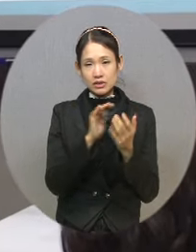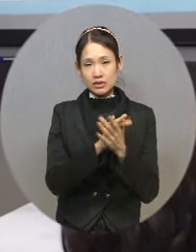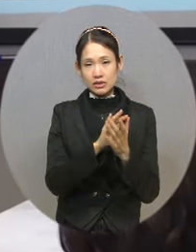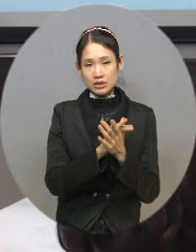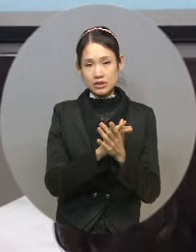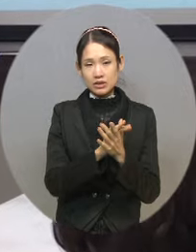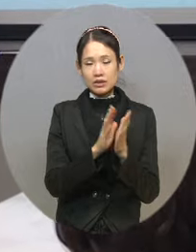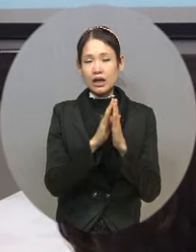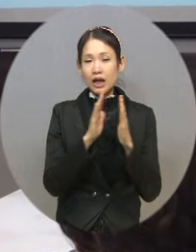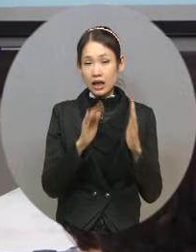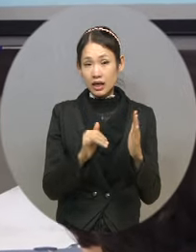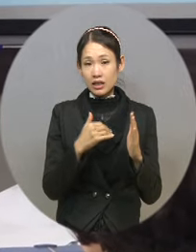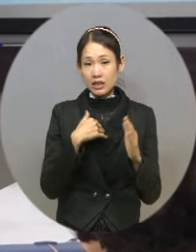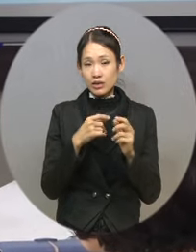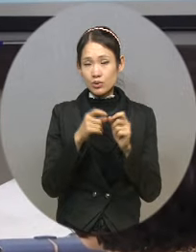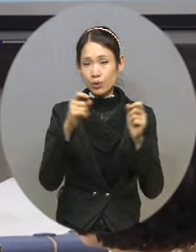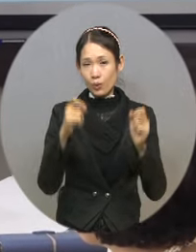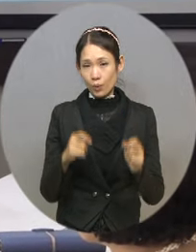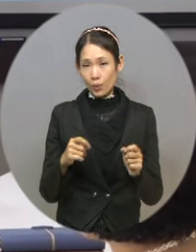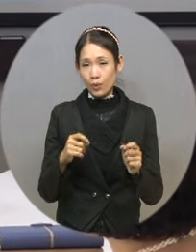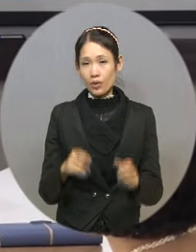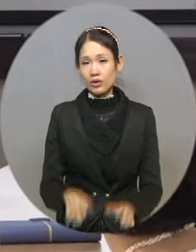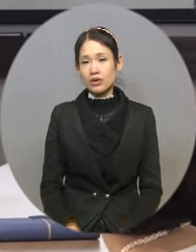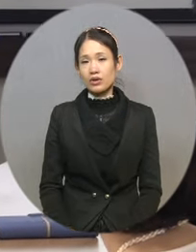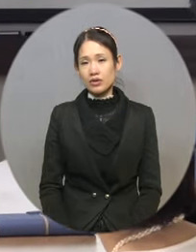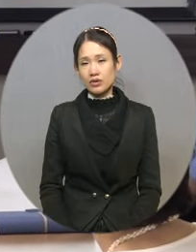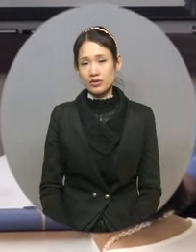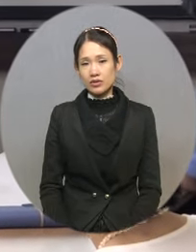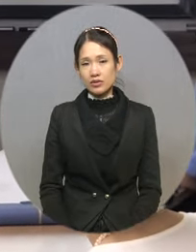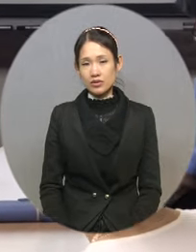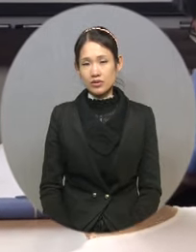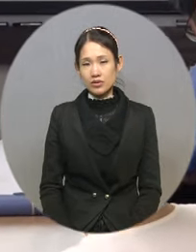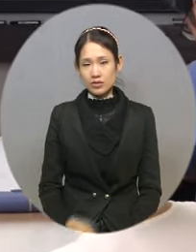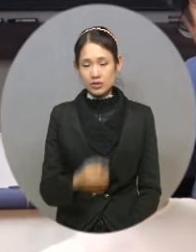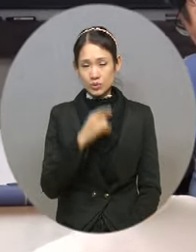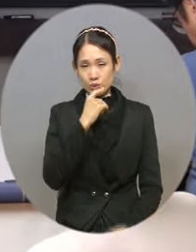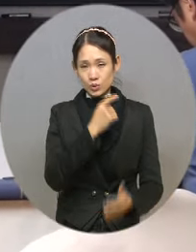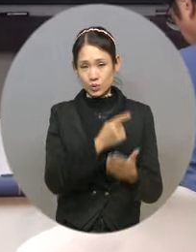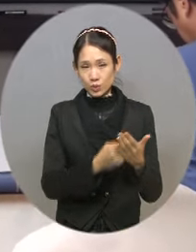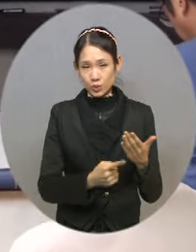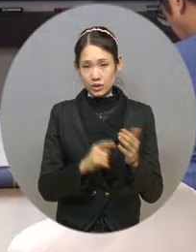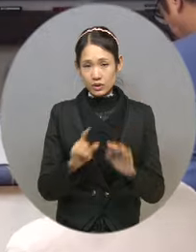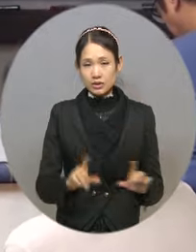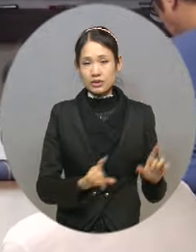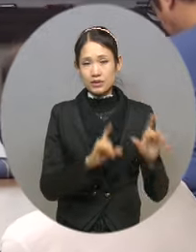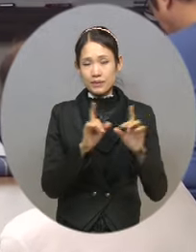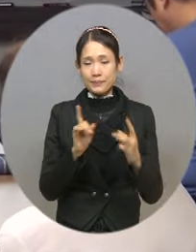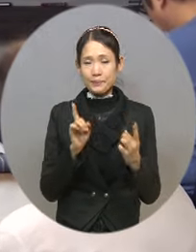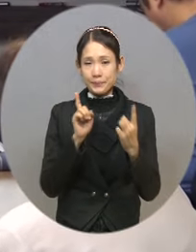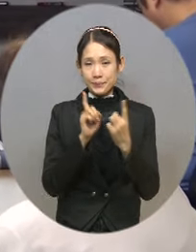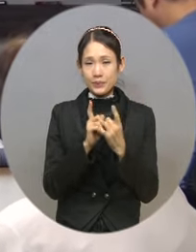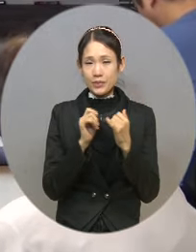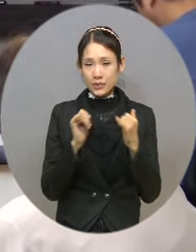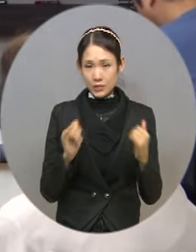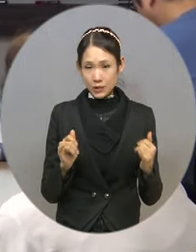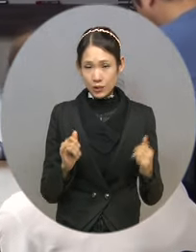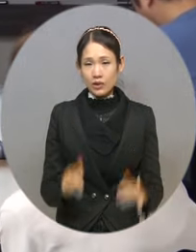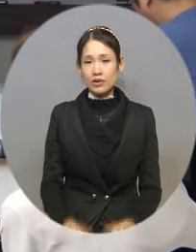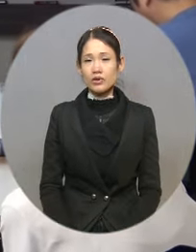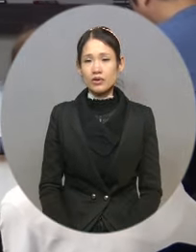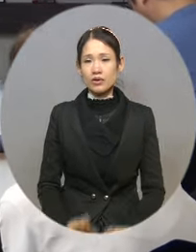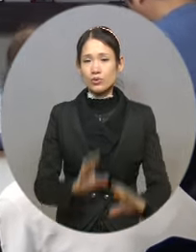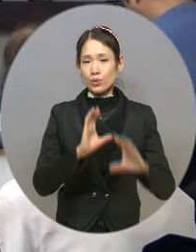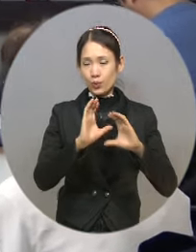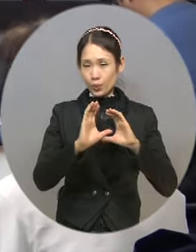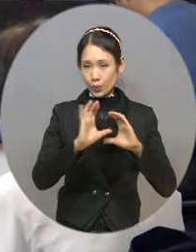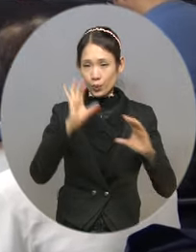가족 또는 뭐 내 동료들의 어떤 손상된 삶을 낫지 않은 사람들과